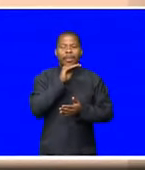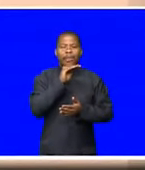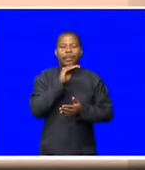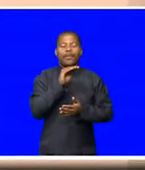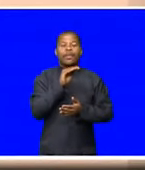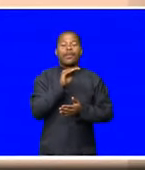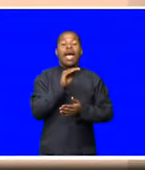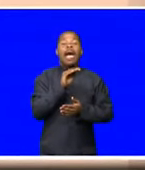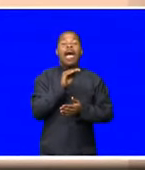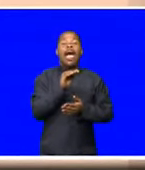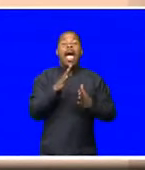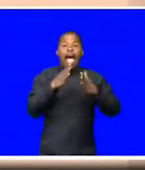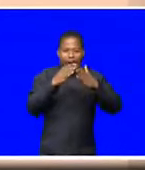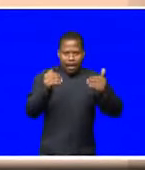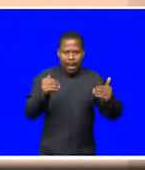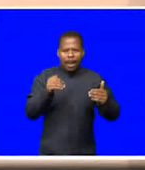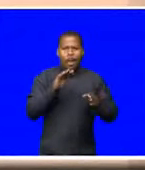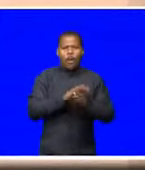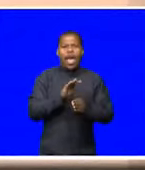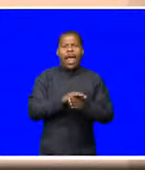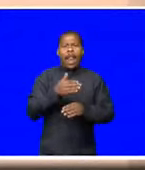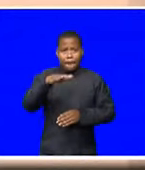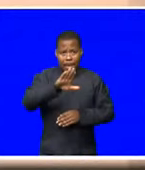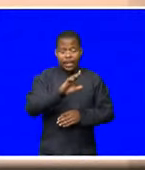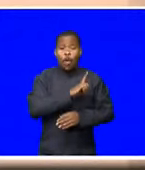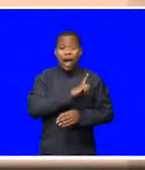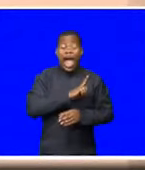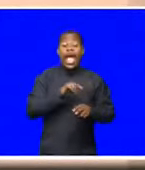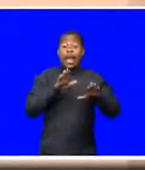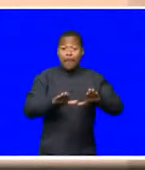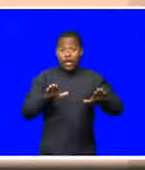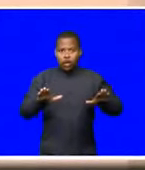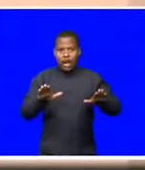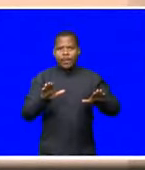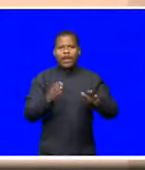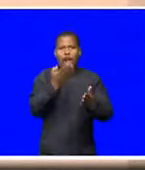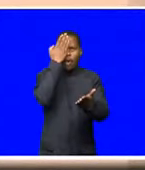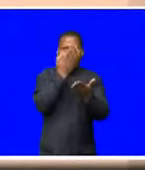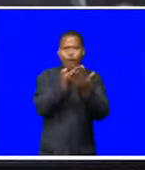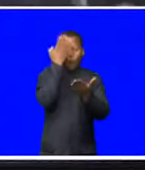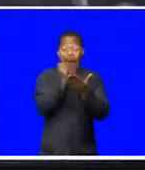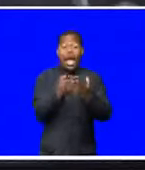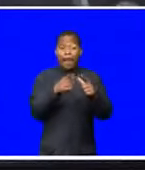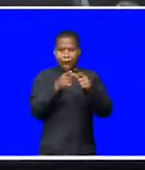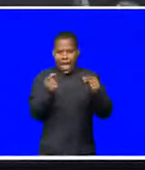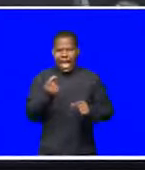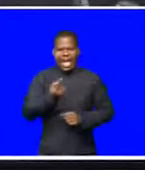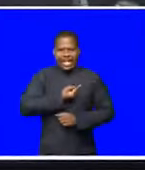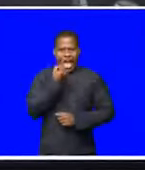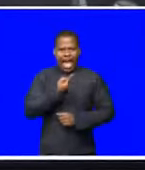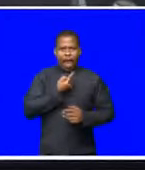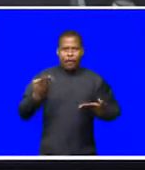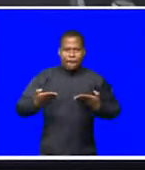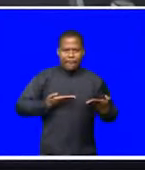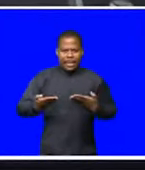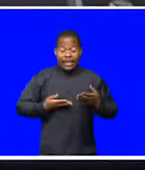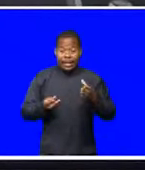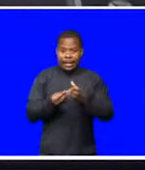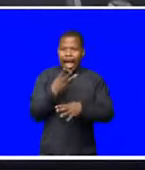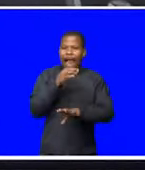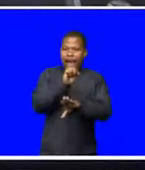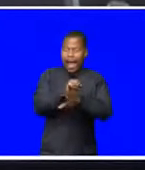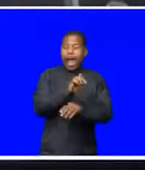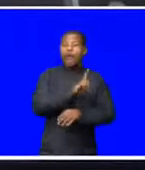bebabala ayendeka yini atophuma umntwana akhona ukuthi sebenze. Yeah. Sitawubuka